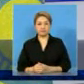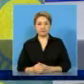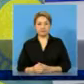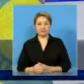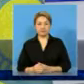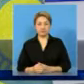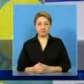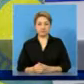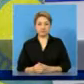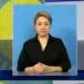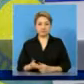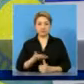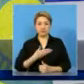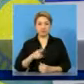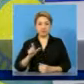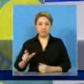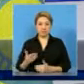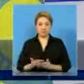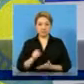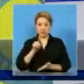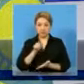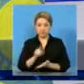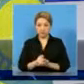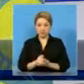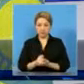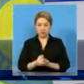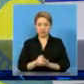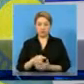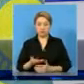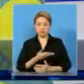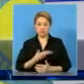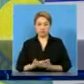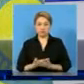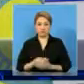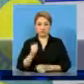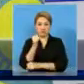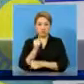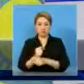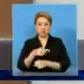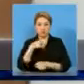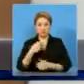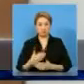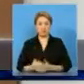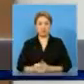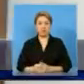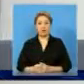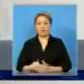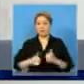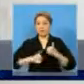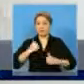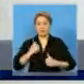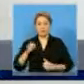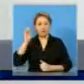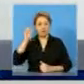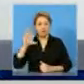ойлағанымыз жоқ. Енді біз азаматтық борышымыз, міндетіміз қызметтік деп айтуға болады. Батылдық танытқан